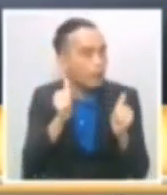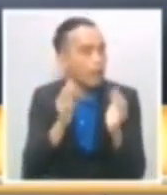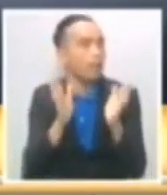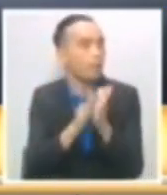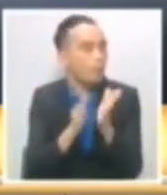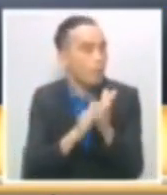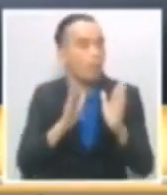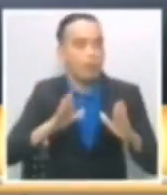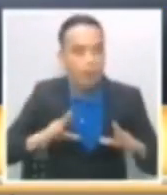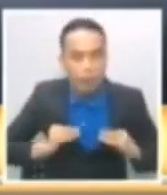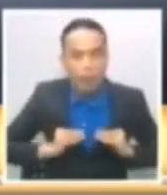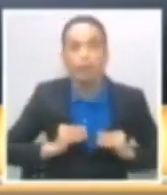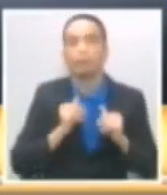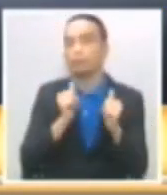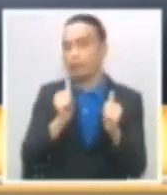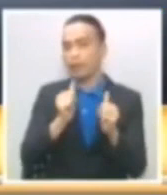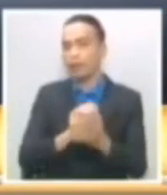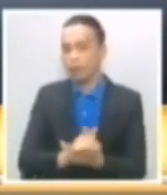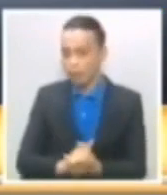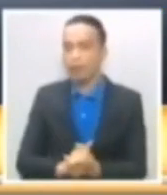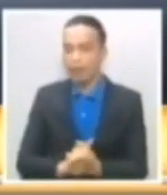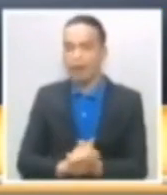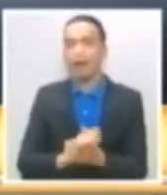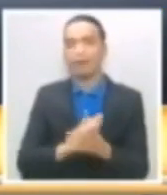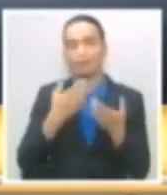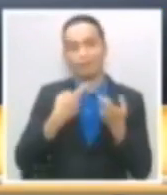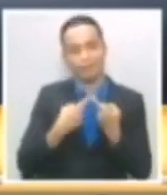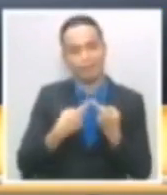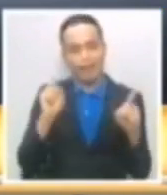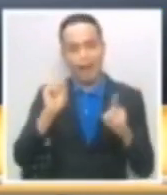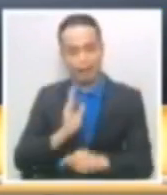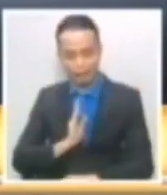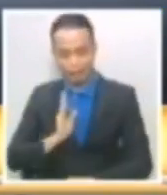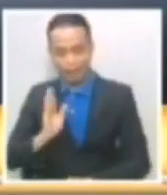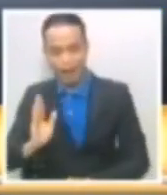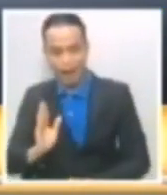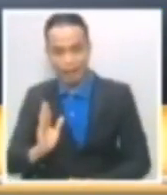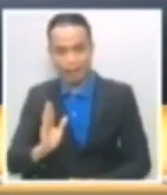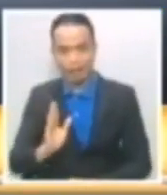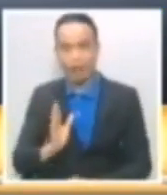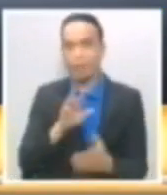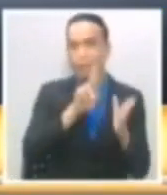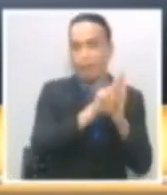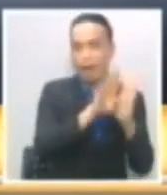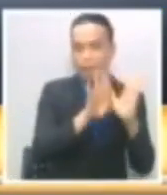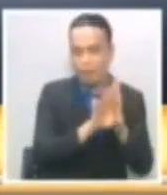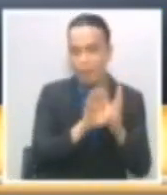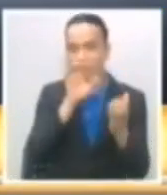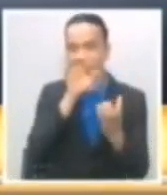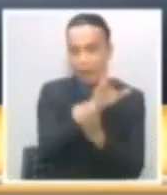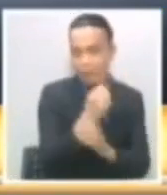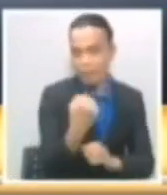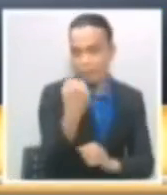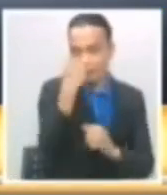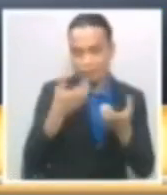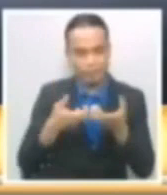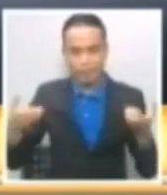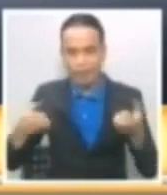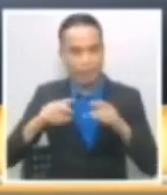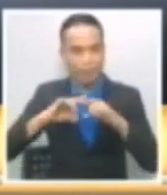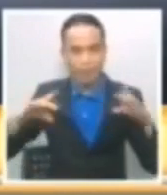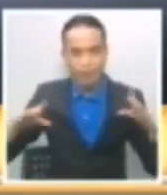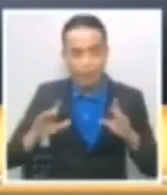ติหน้าที่โดยยึดข้อบังคับอย่างเคร่งครัดมันเป็นคนละเรื่องกับความว่าเป็นกลางนะครับเพราะว่าคำว่าเป็นกลางนั้นมันก็ถูกระบุอยู่ในมาตร